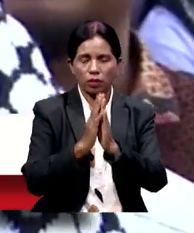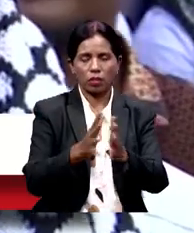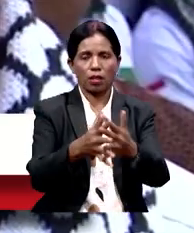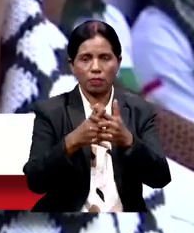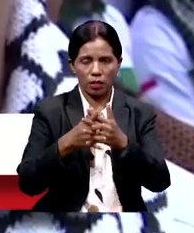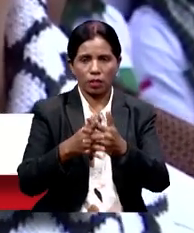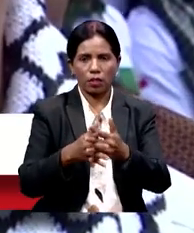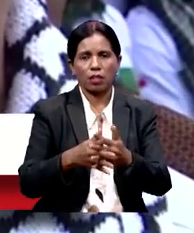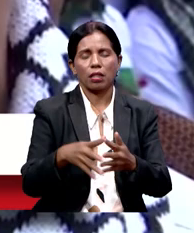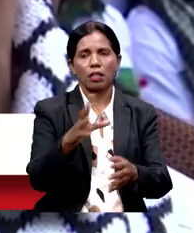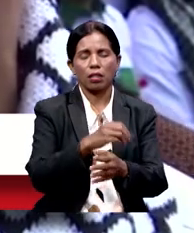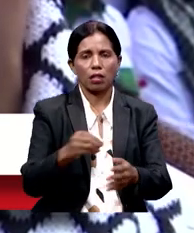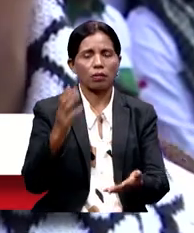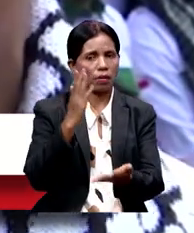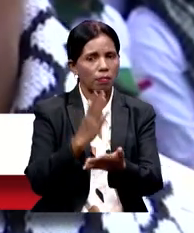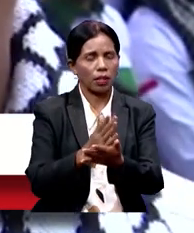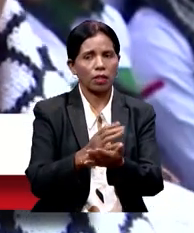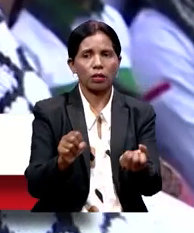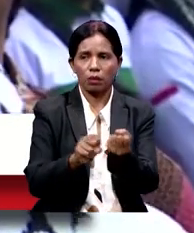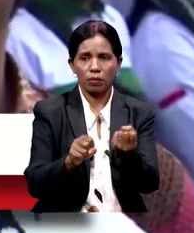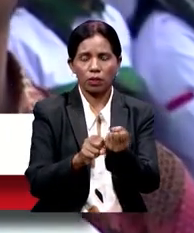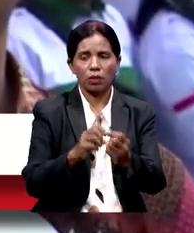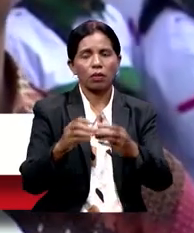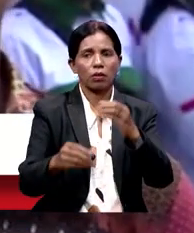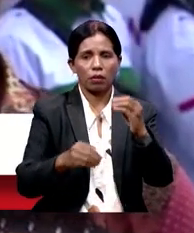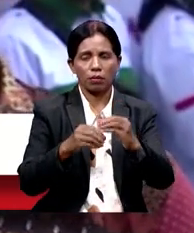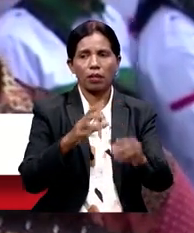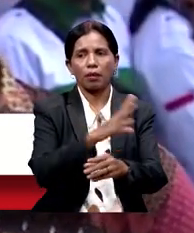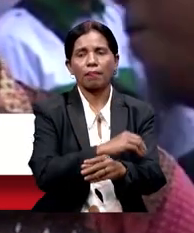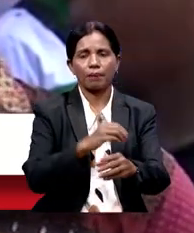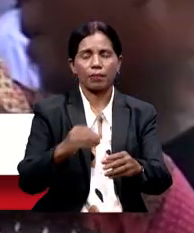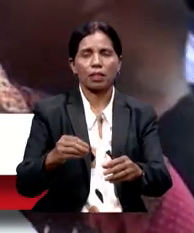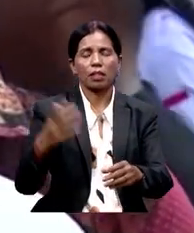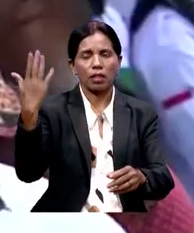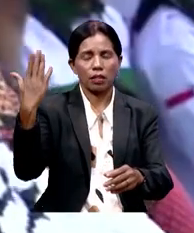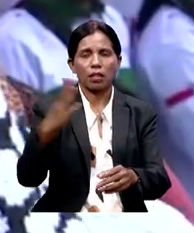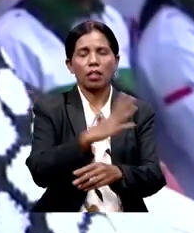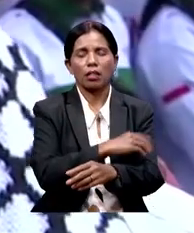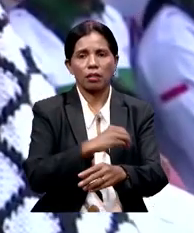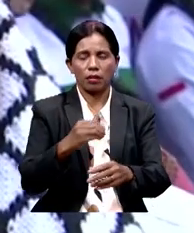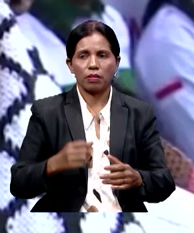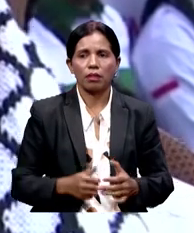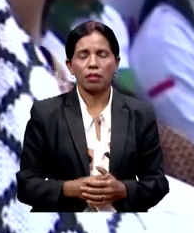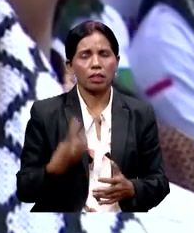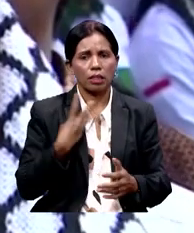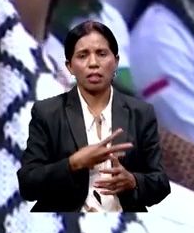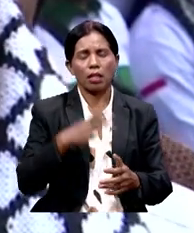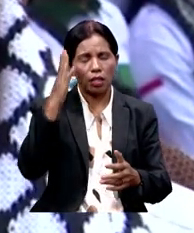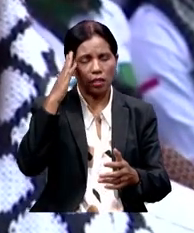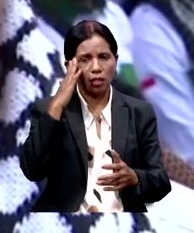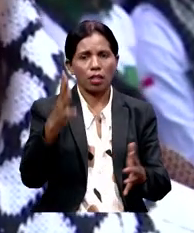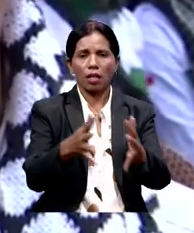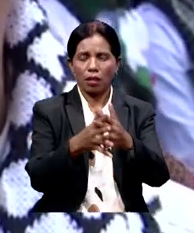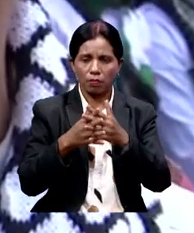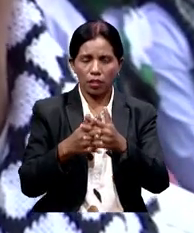Serikat agar stop dukungannya kepada penjajah Yahudi Zionis Israel, yang kita tahu bahwa Amerika